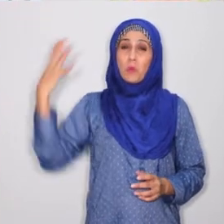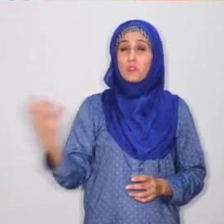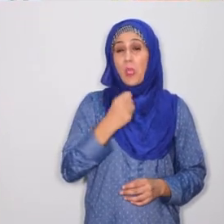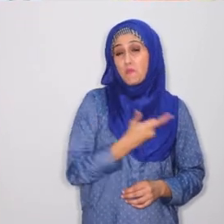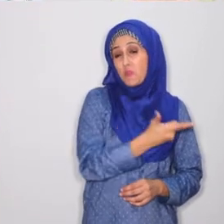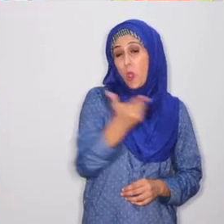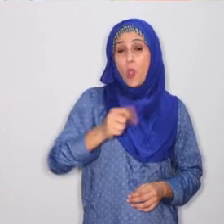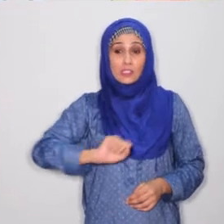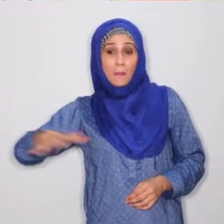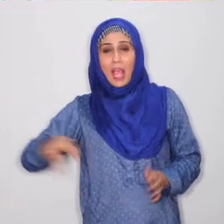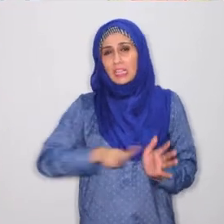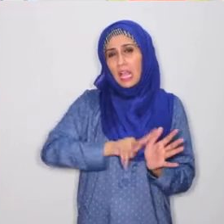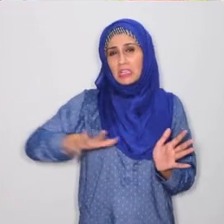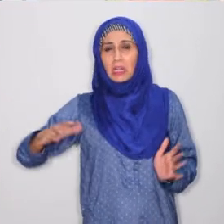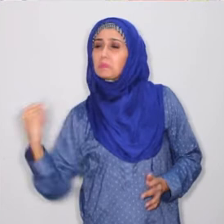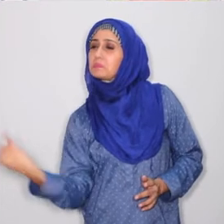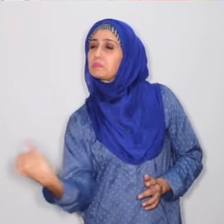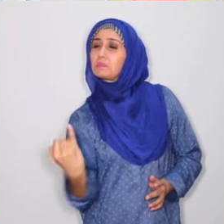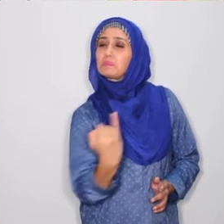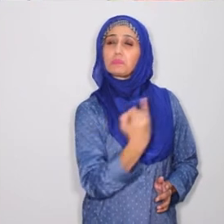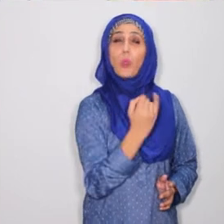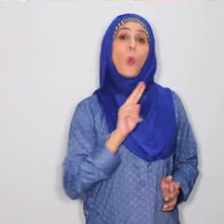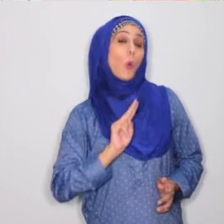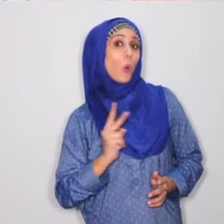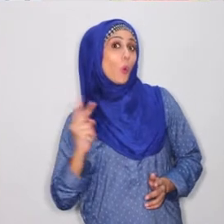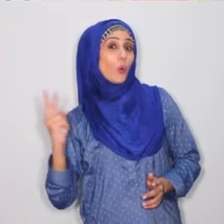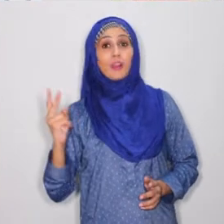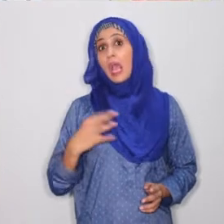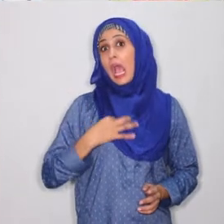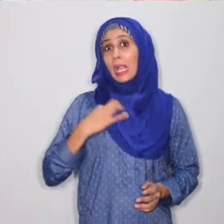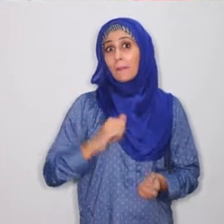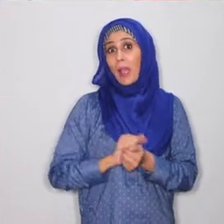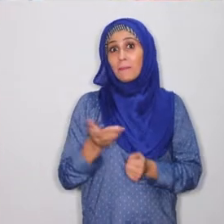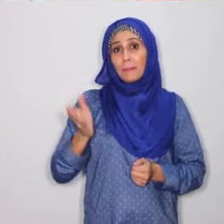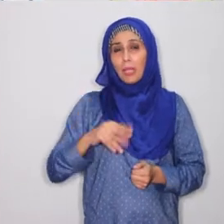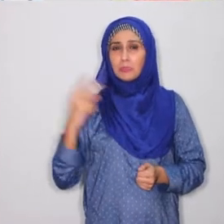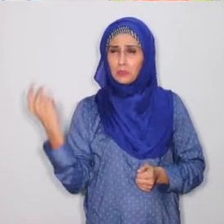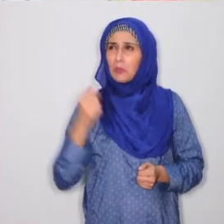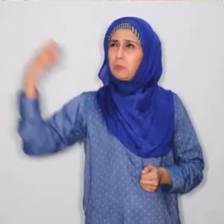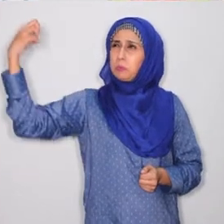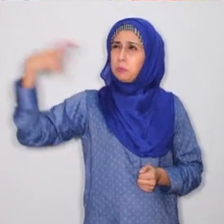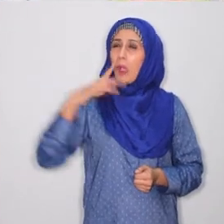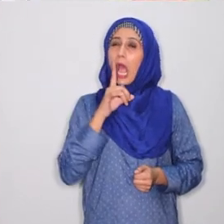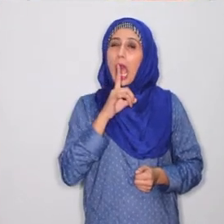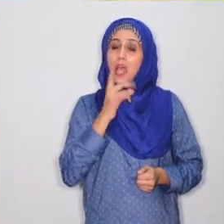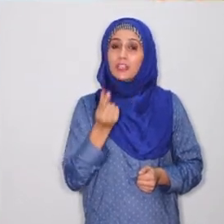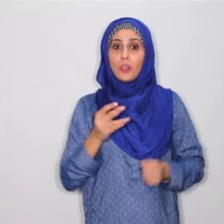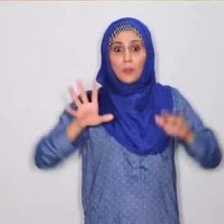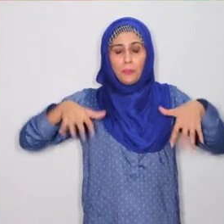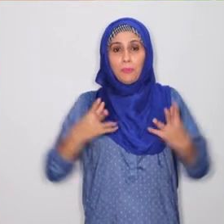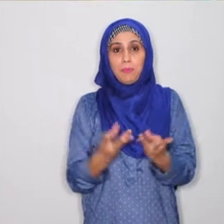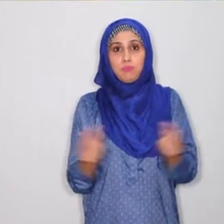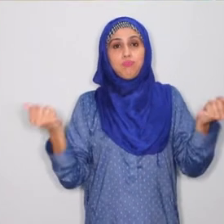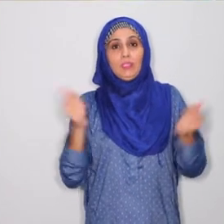घूमने जाते हैं और तत्वों और कपड़े भी जल्दी से सूख जाते हैं